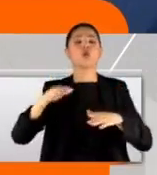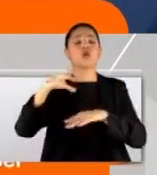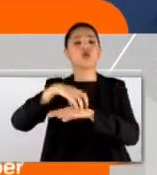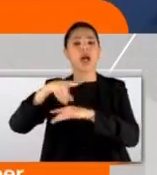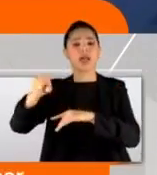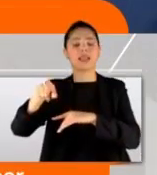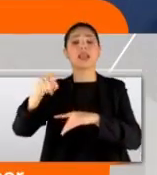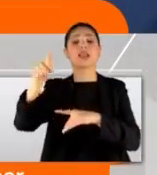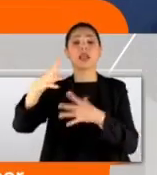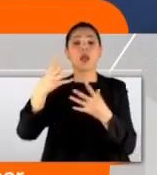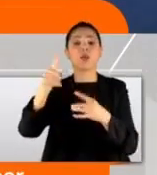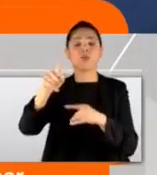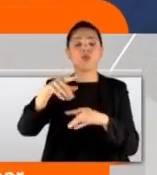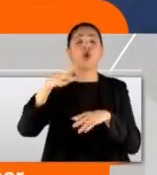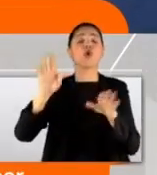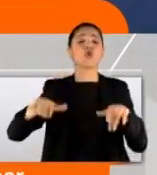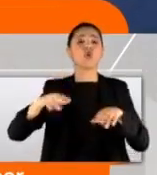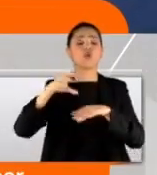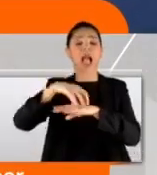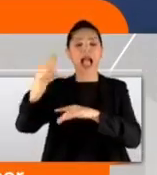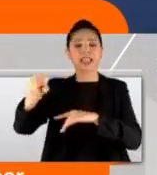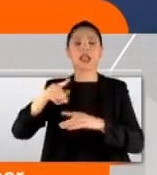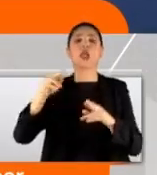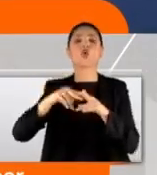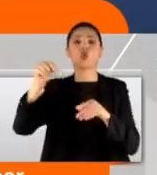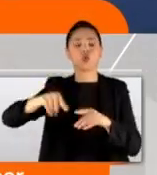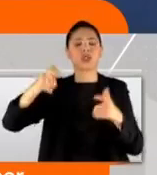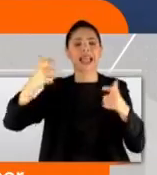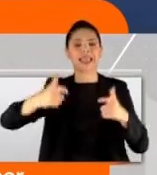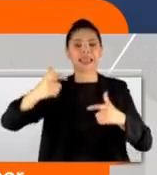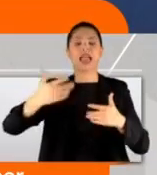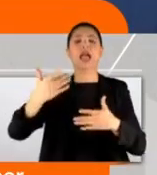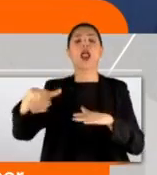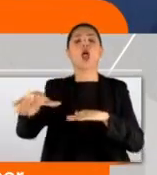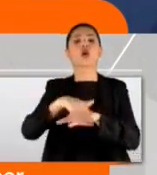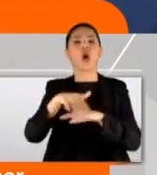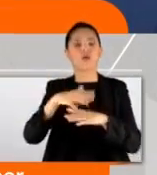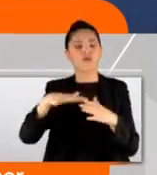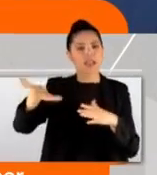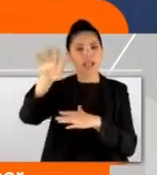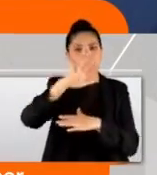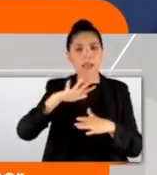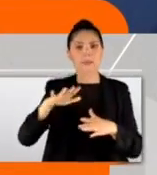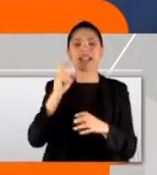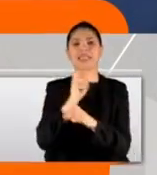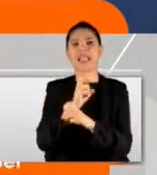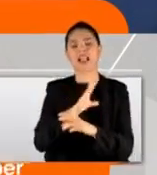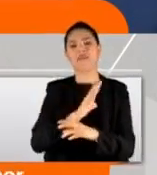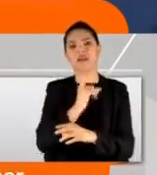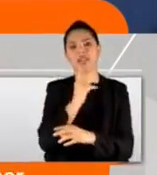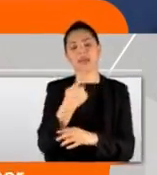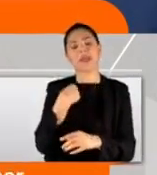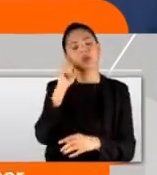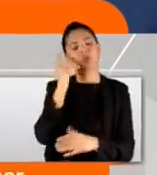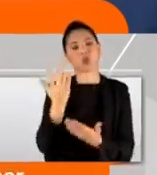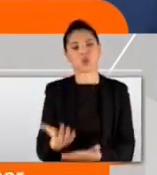sonraki durak neresi Kuşadası o zaman? Kuşadası ve kuzey bölümleri şu anda Sığacık Körfezi tehlike altında diye